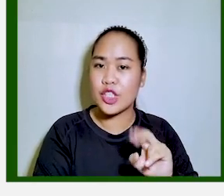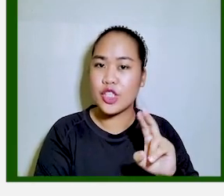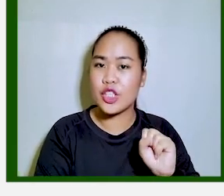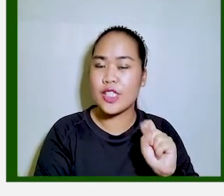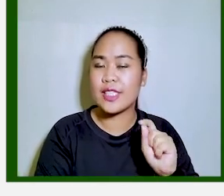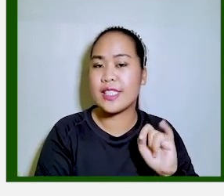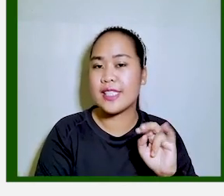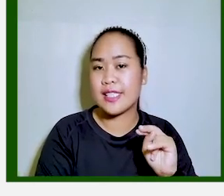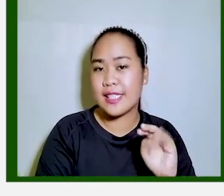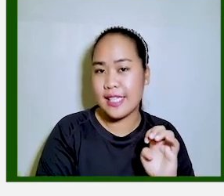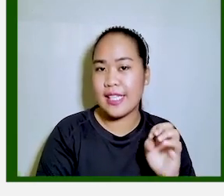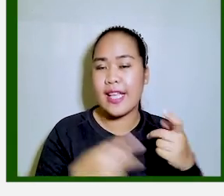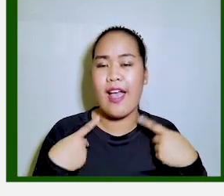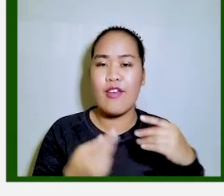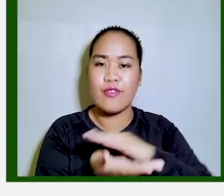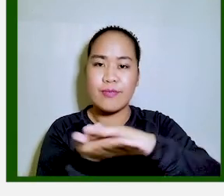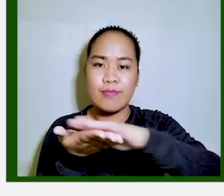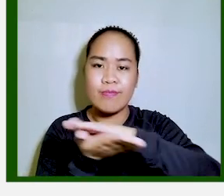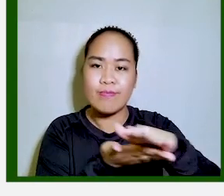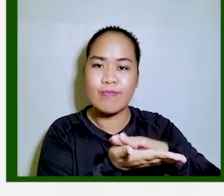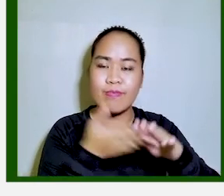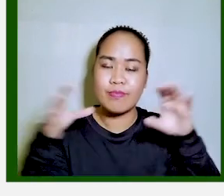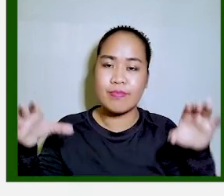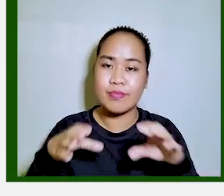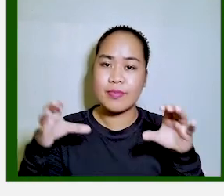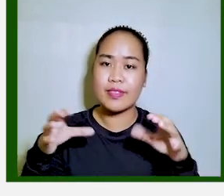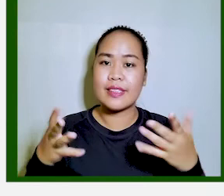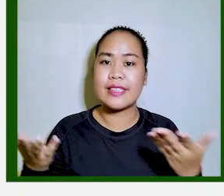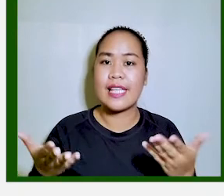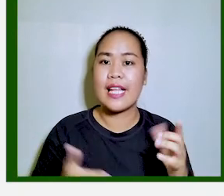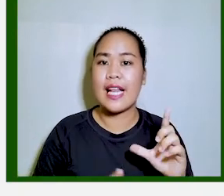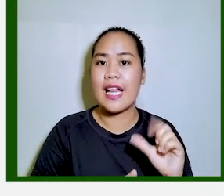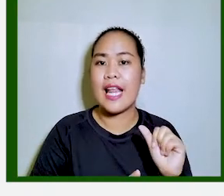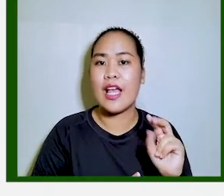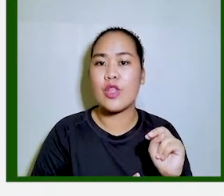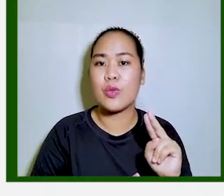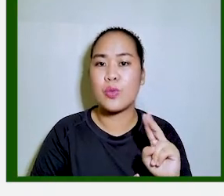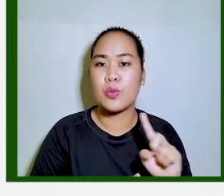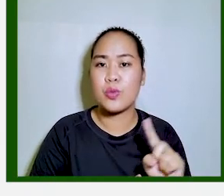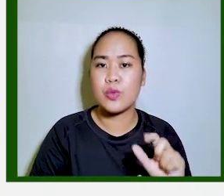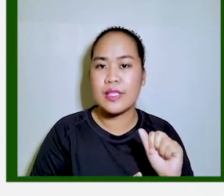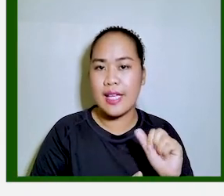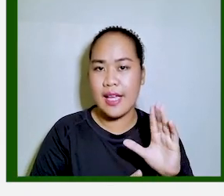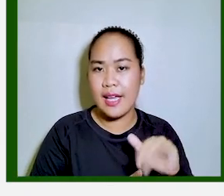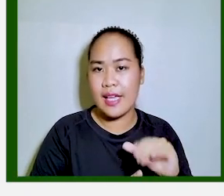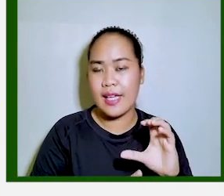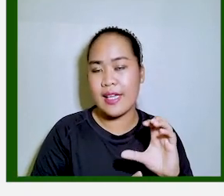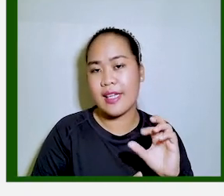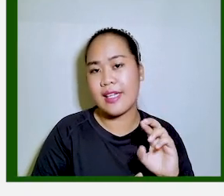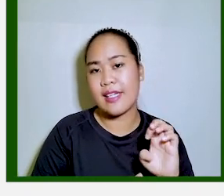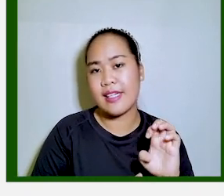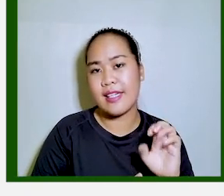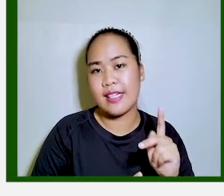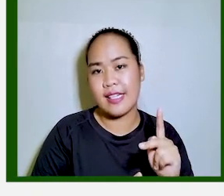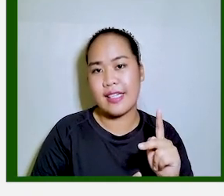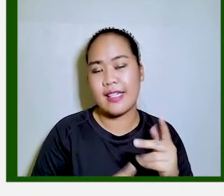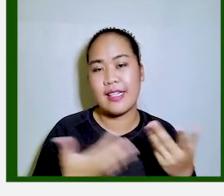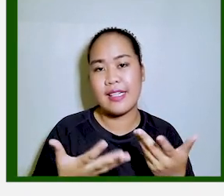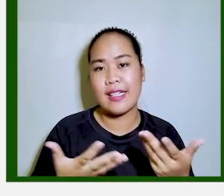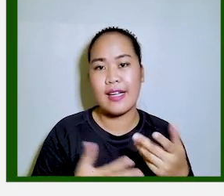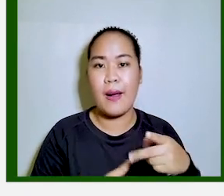no, dito po sa may Lanuza Creek, dito po yan sa Pearl Drive, and we will be collaborating with some of our